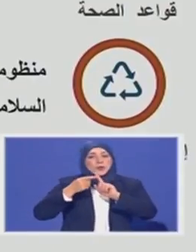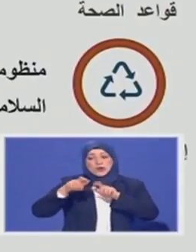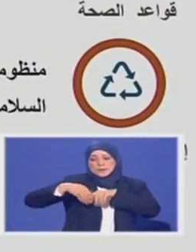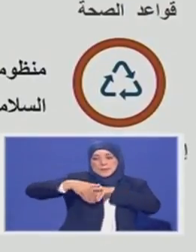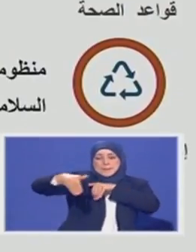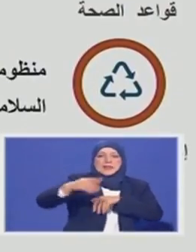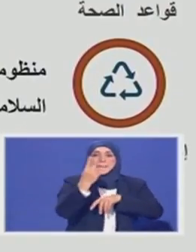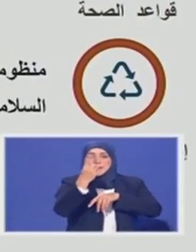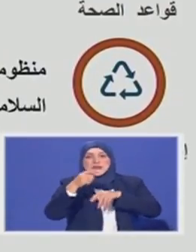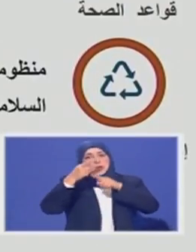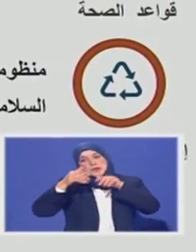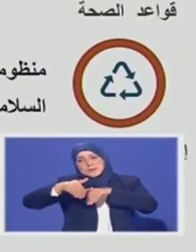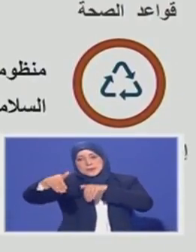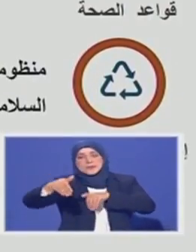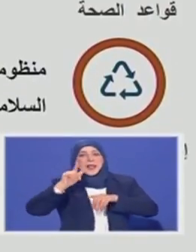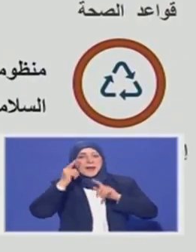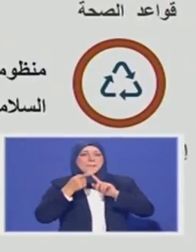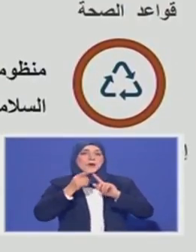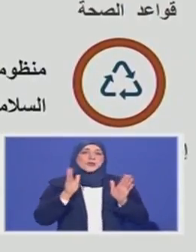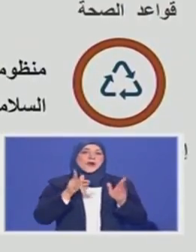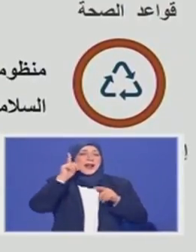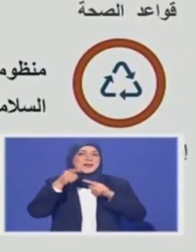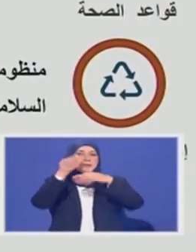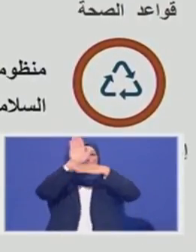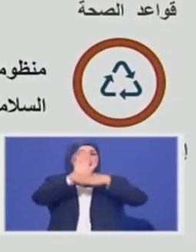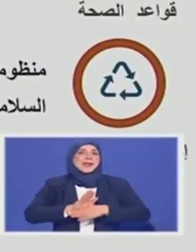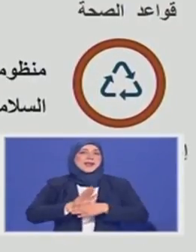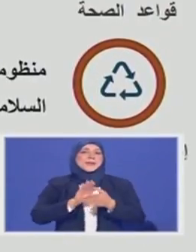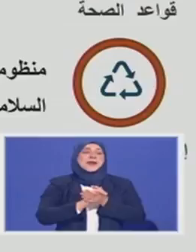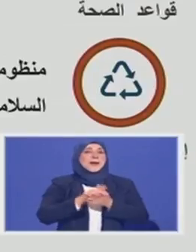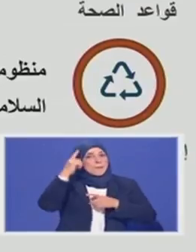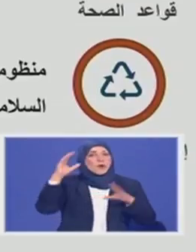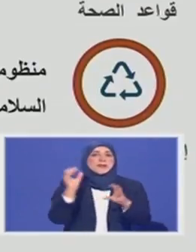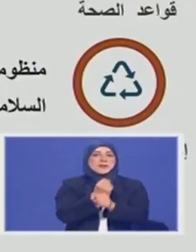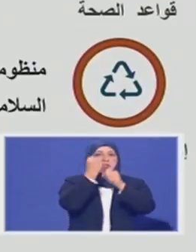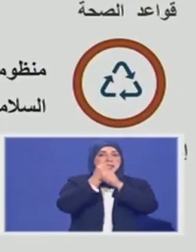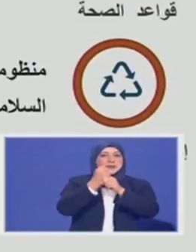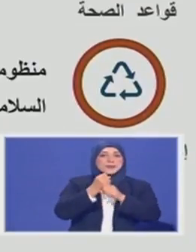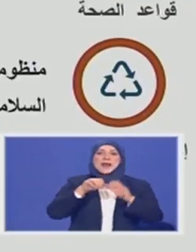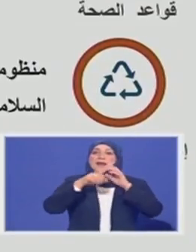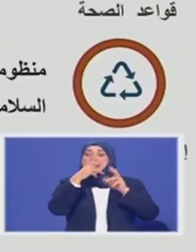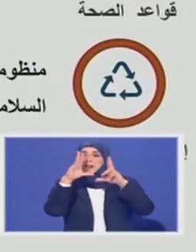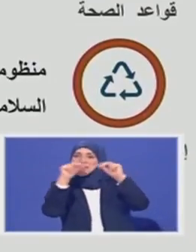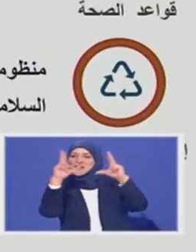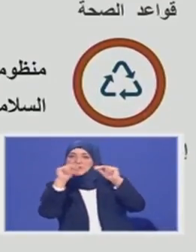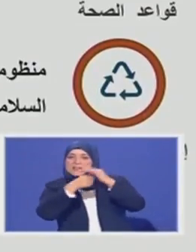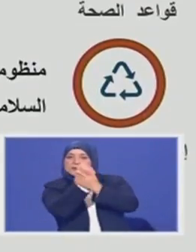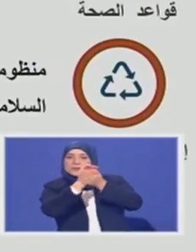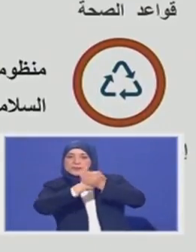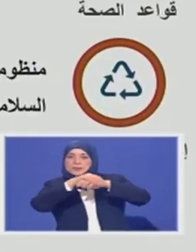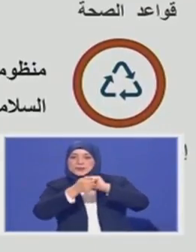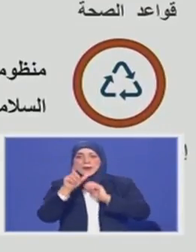والأساسية لشروط السلامة التي يجب توخيها لإنجاح العملية. نظافة اليدين، استعمال معناها